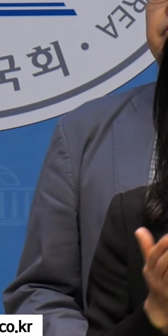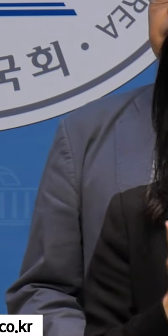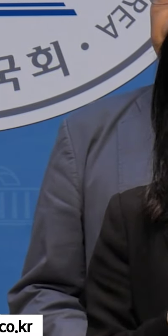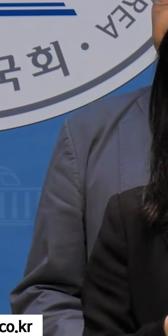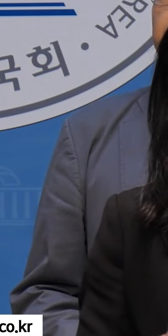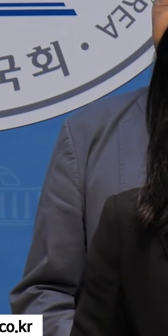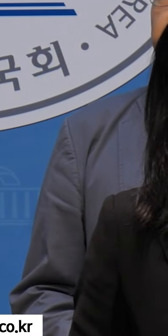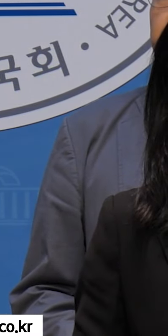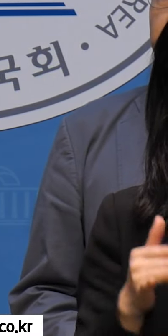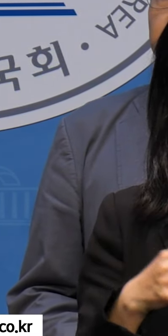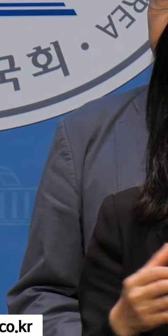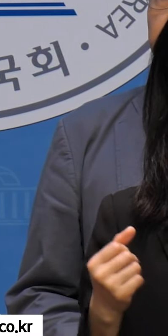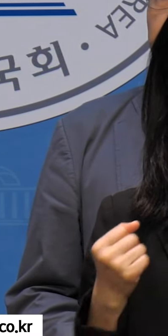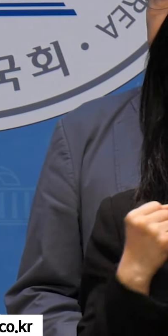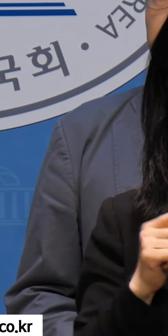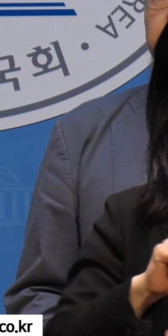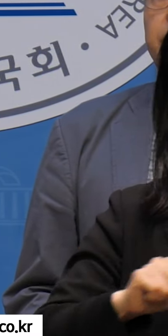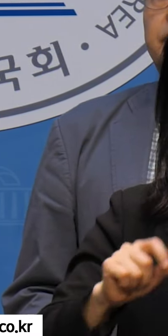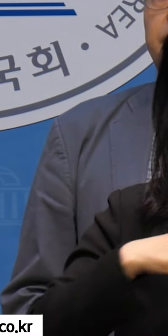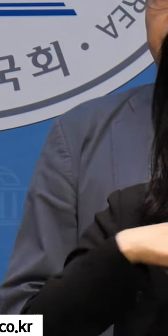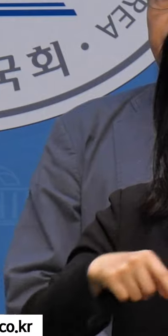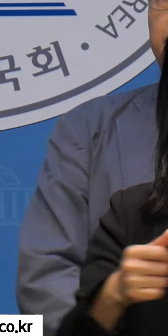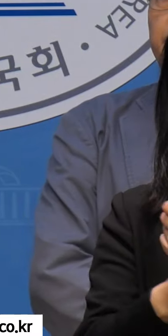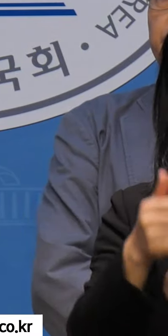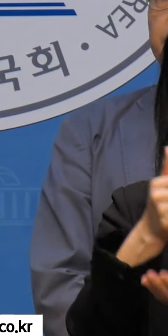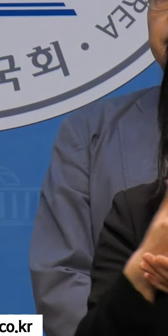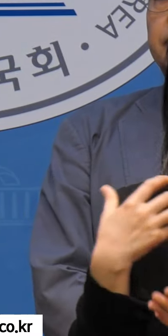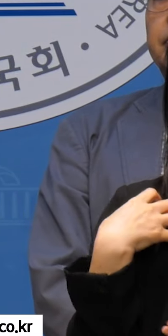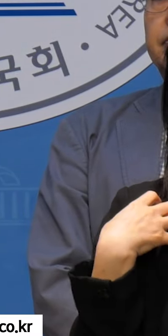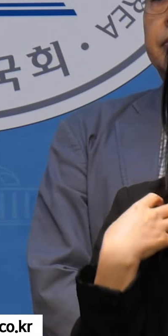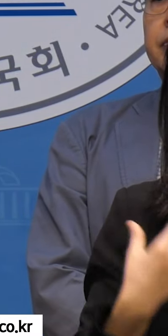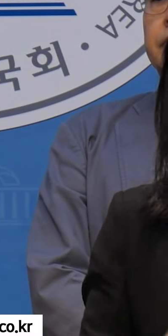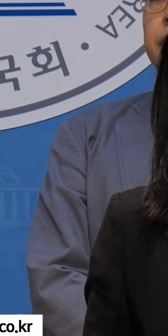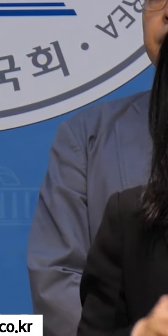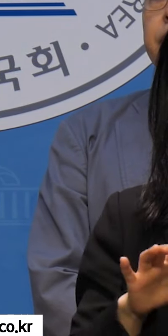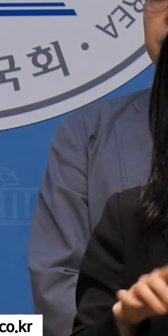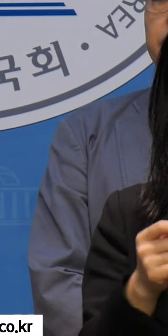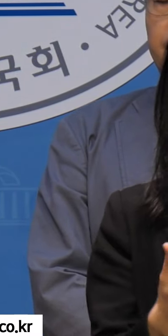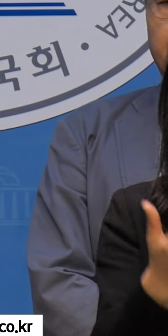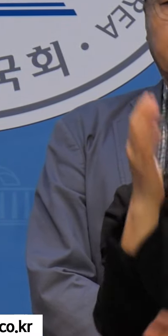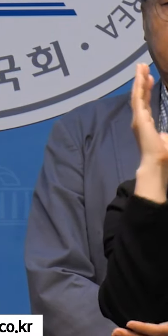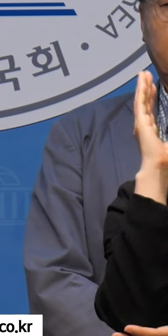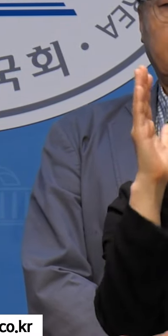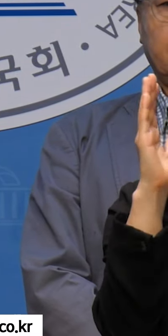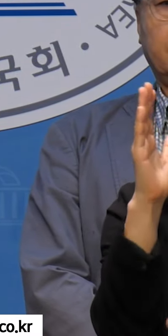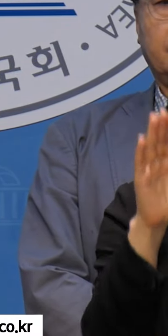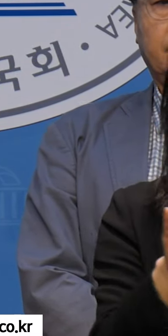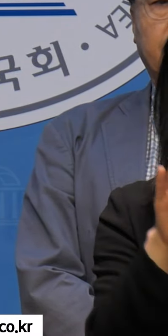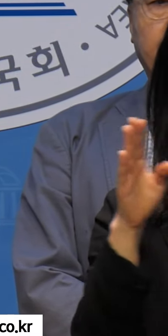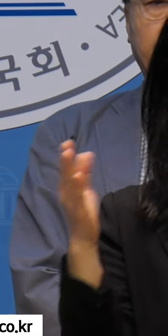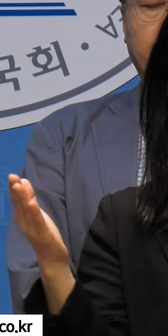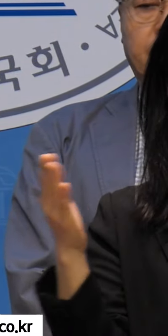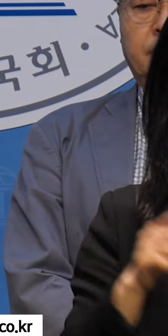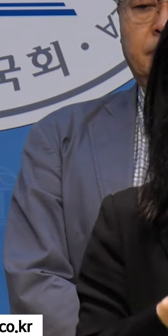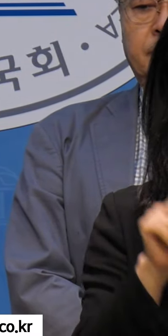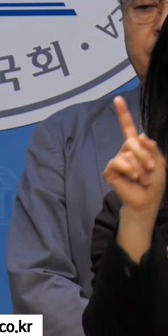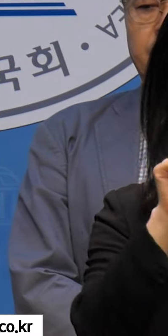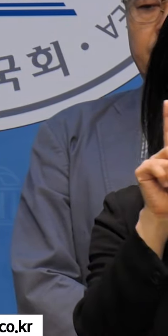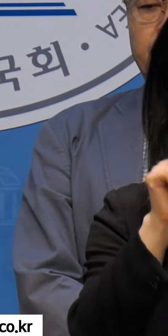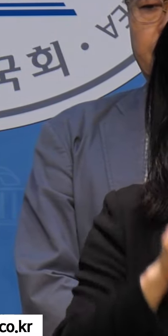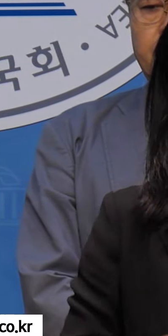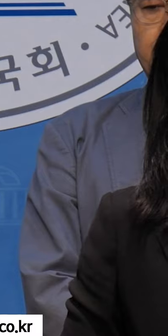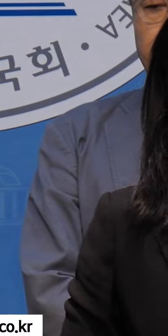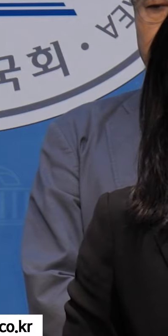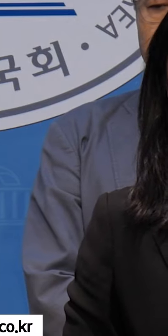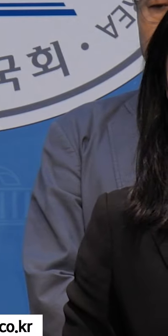또 국민의힘에서 지방자치위원장을 맡고 있습니다. 오늘 기자회견을 개최하게 된 배경에는